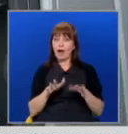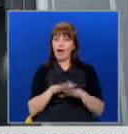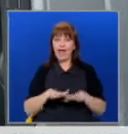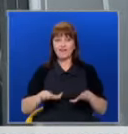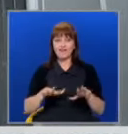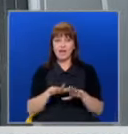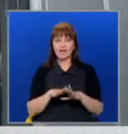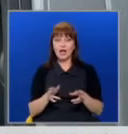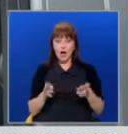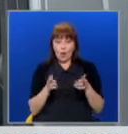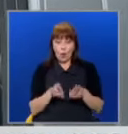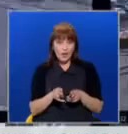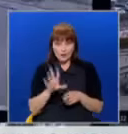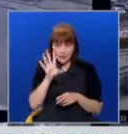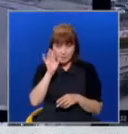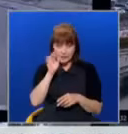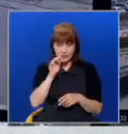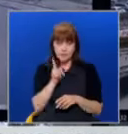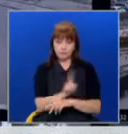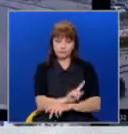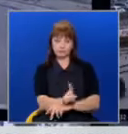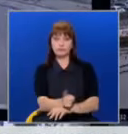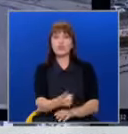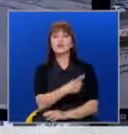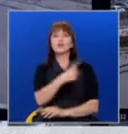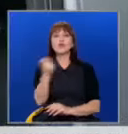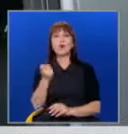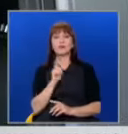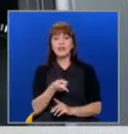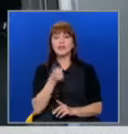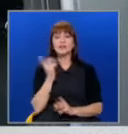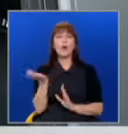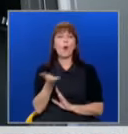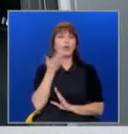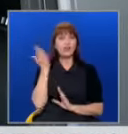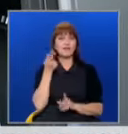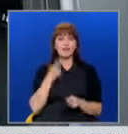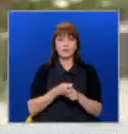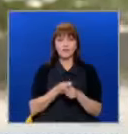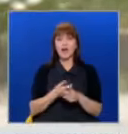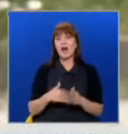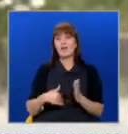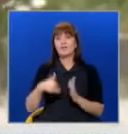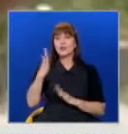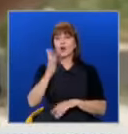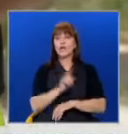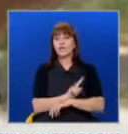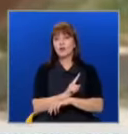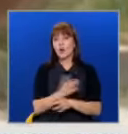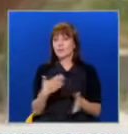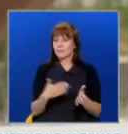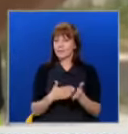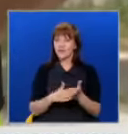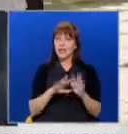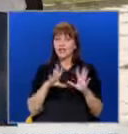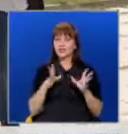При ограничение 50 карат с повече от 100. Отдавна трябваше да се направи. Много отдавна. Основната причина е високата скорост. Всички столични